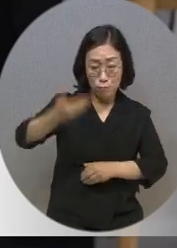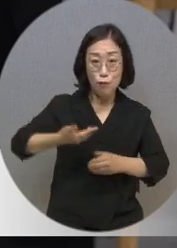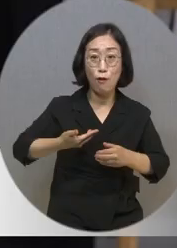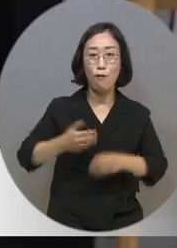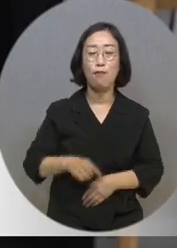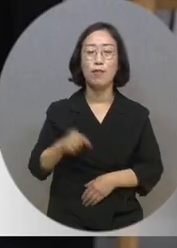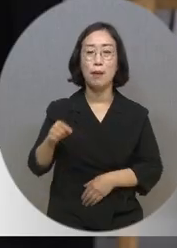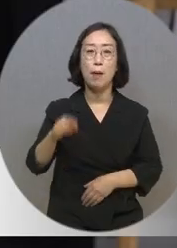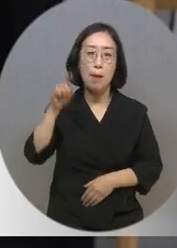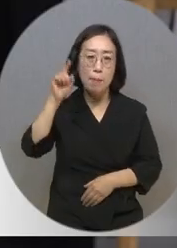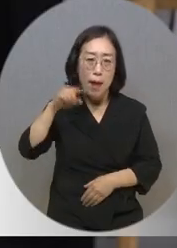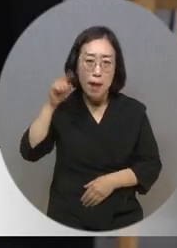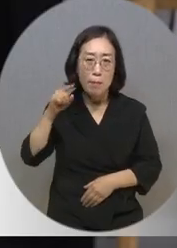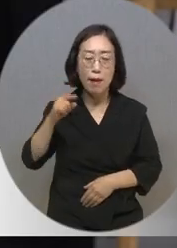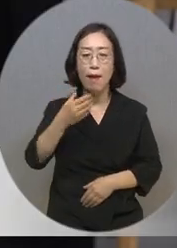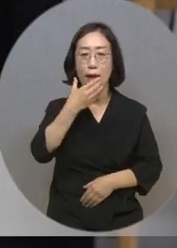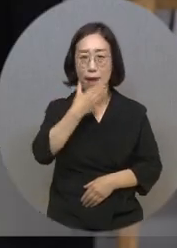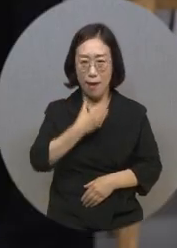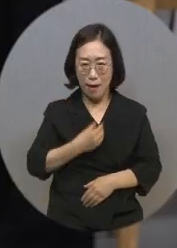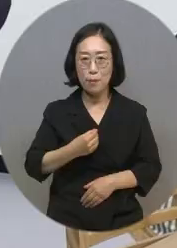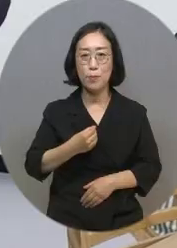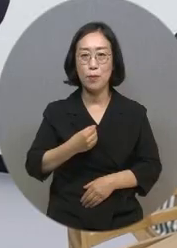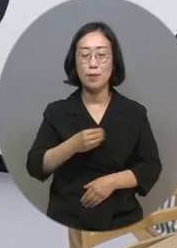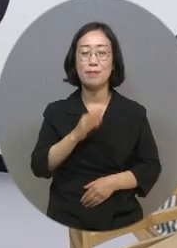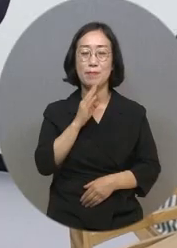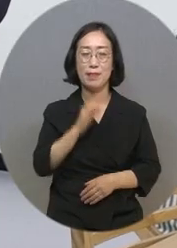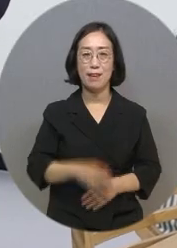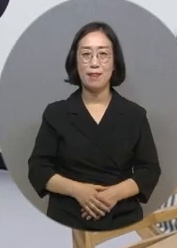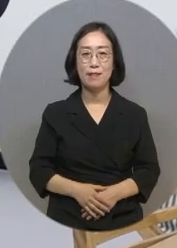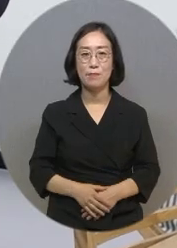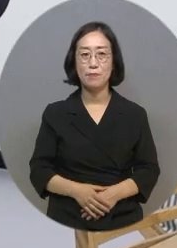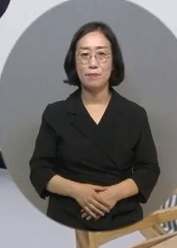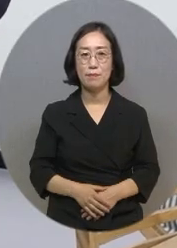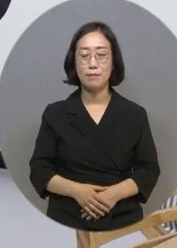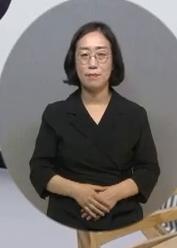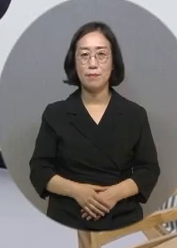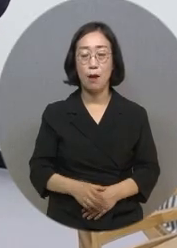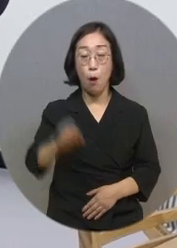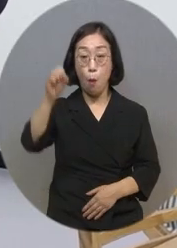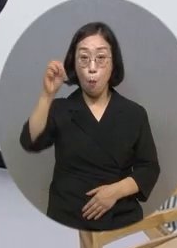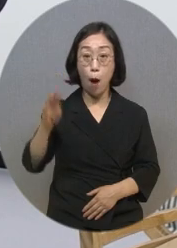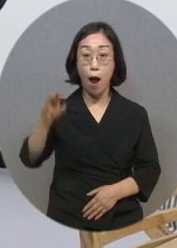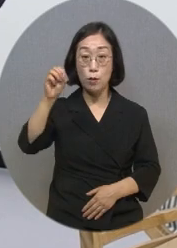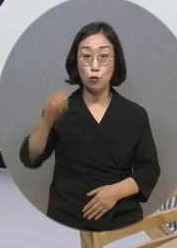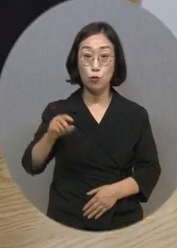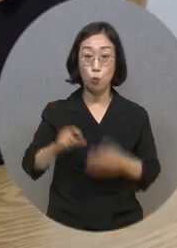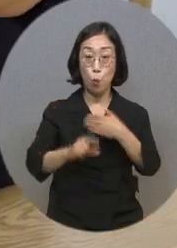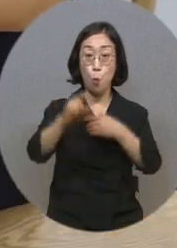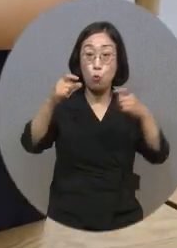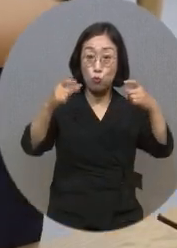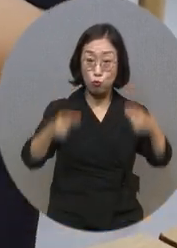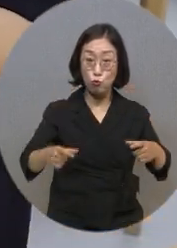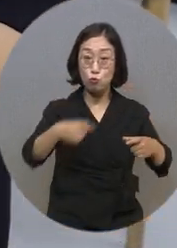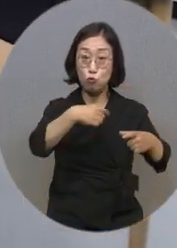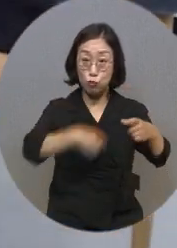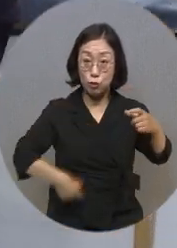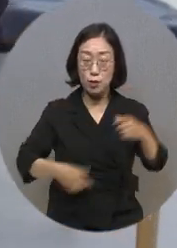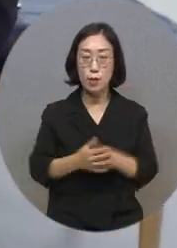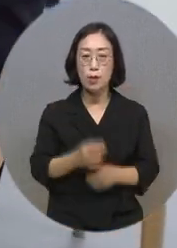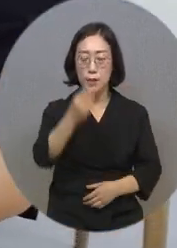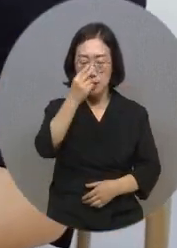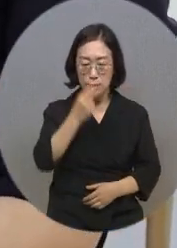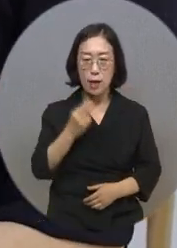그 하루하루가 행복의 발걸음이 시작됩니다. 한편 광주광역시 동구는 시각,